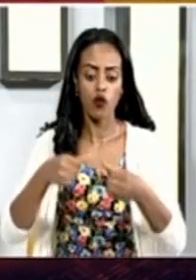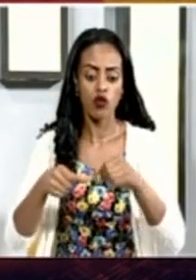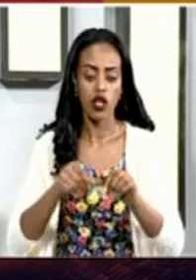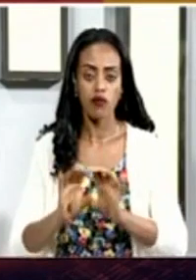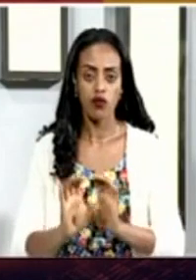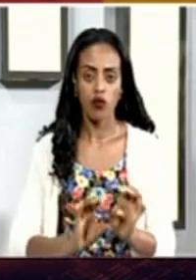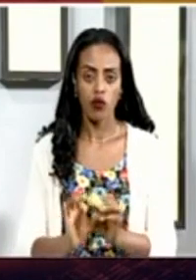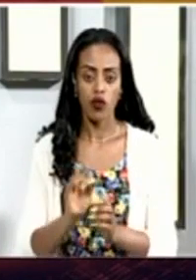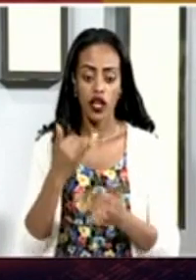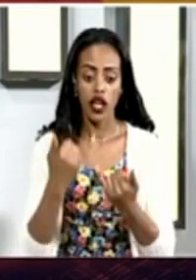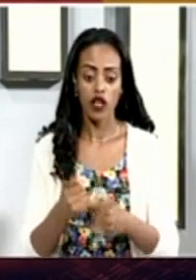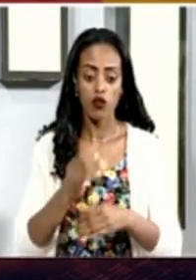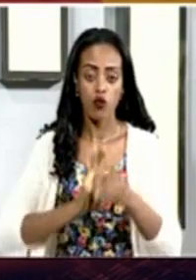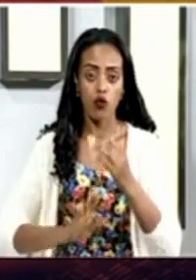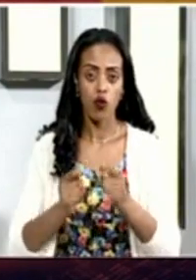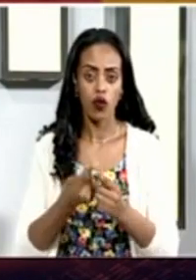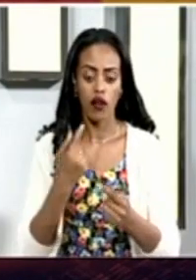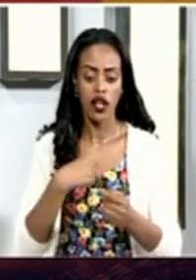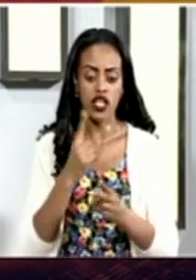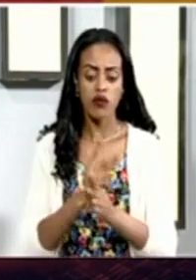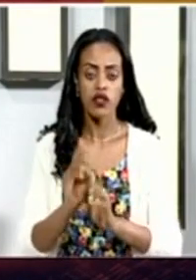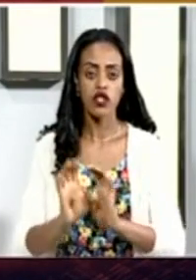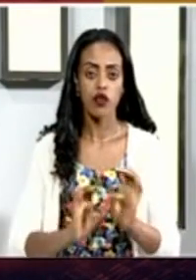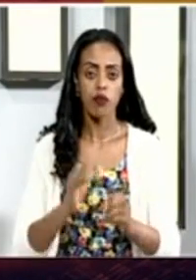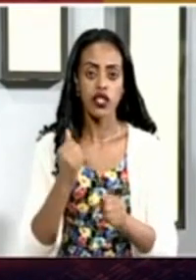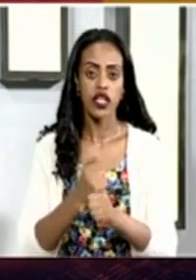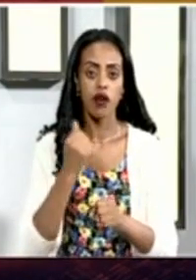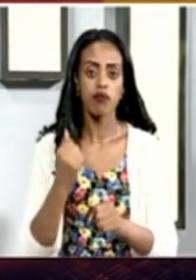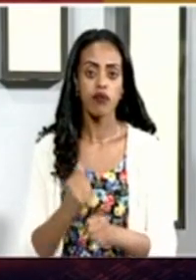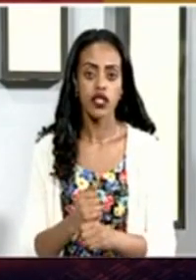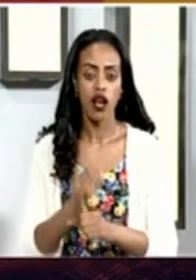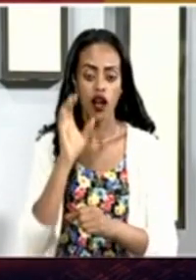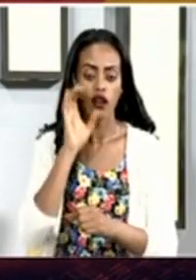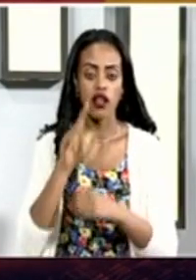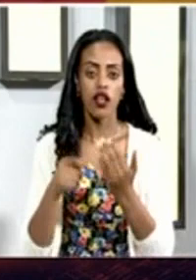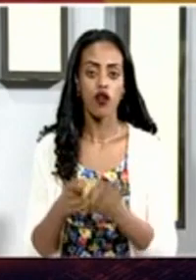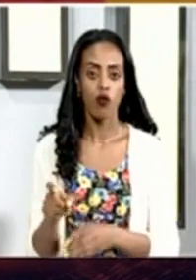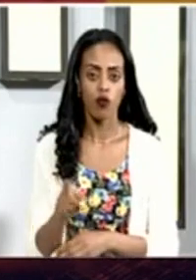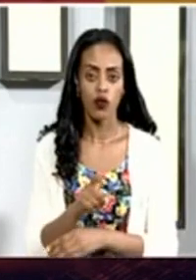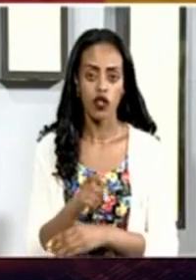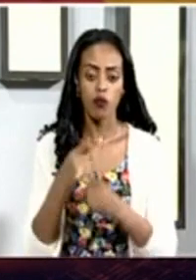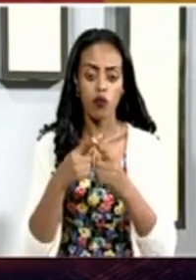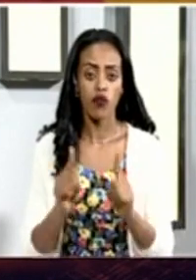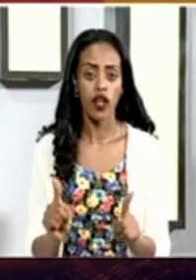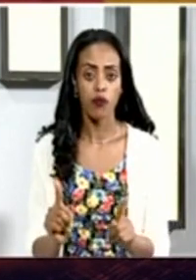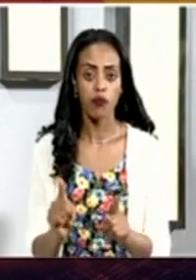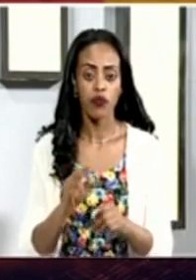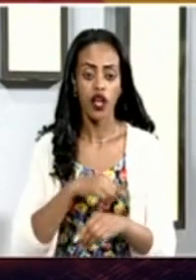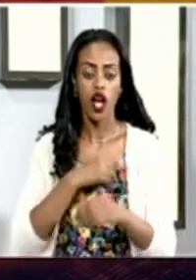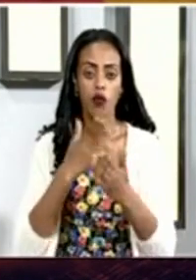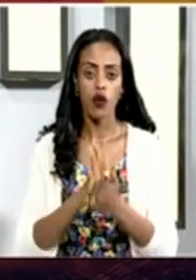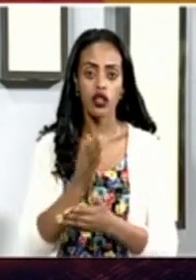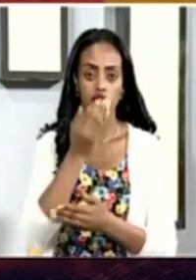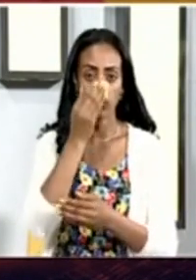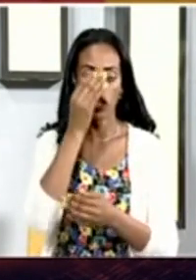ዘወፈዩ ናይ ሕዚ ወለዶ እውን ካባና ትፅኢት ዝግበር ስራሕ ምስራሕ ግዴታና ይኸውን። ብፍላይ ሃይማኖት